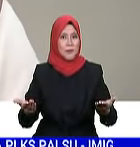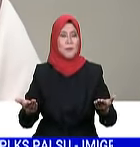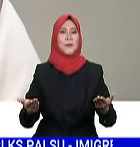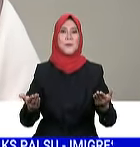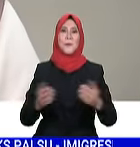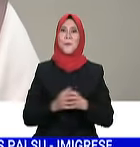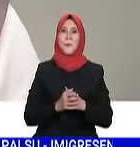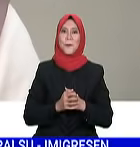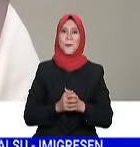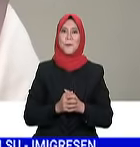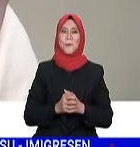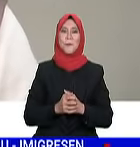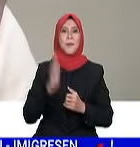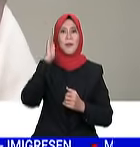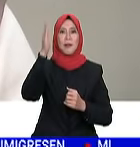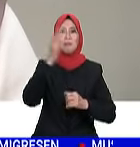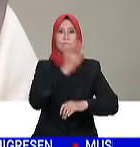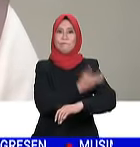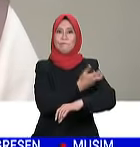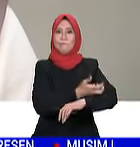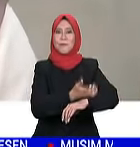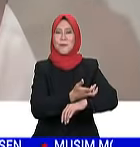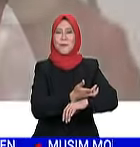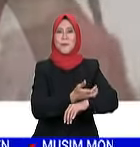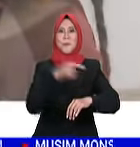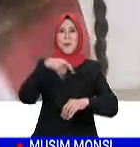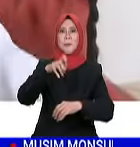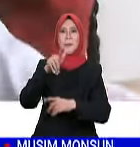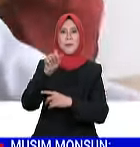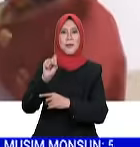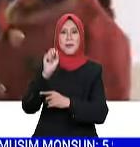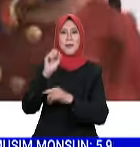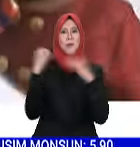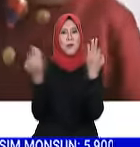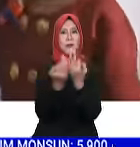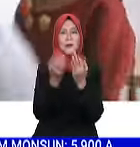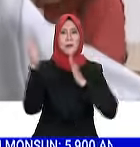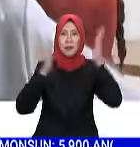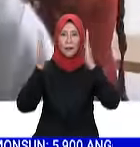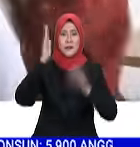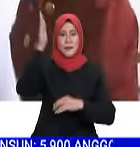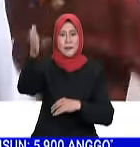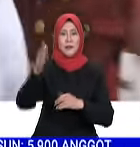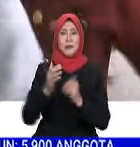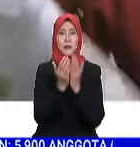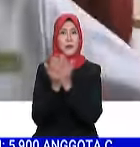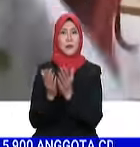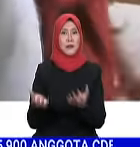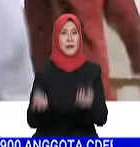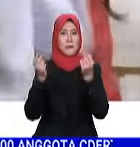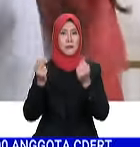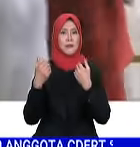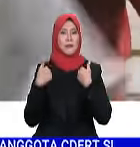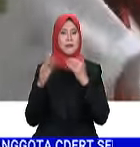kata pelapis untuk keluarga Malaysia akan datang. Projek sekolah angkat turut ditawarkan dan kini 3 buah